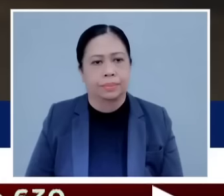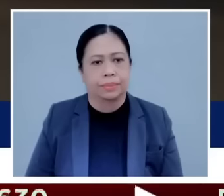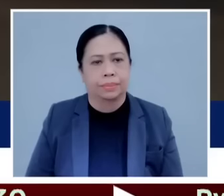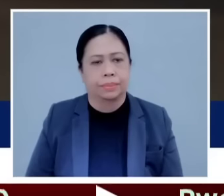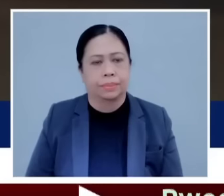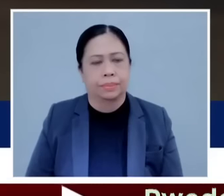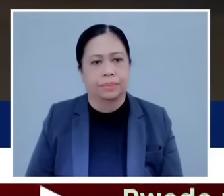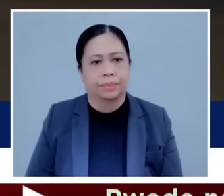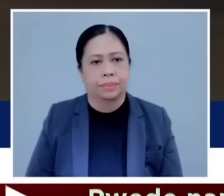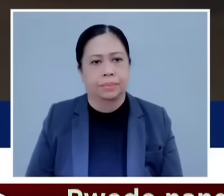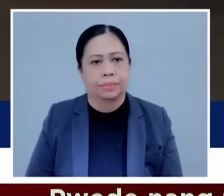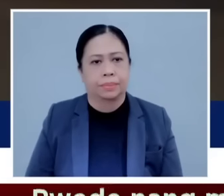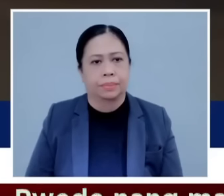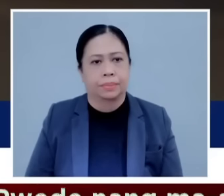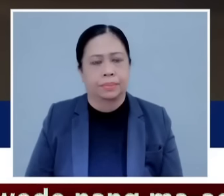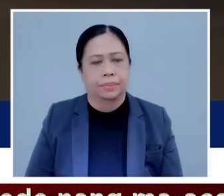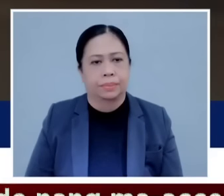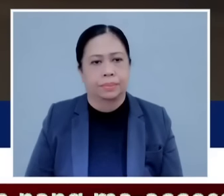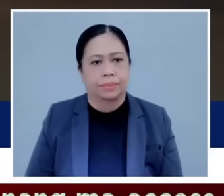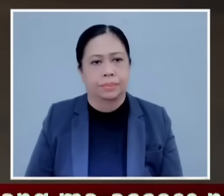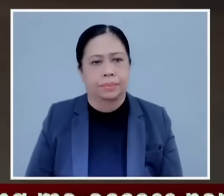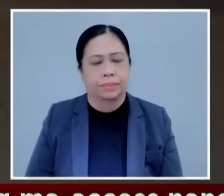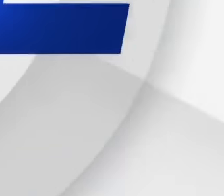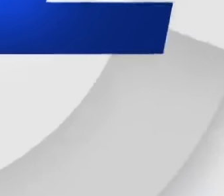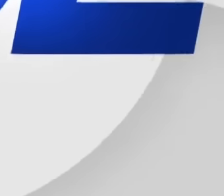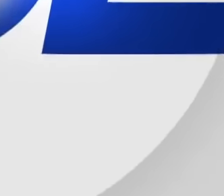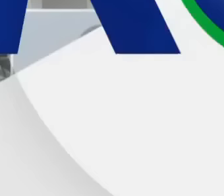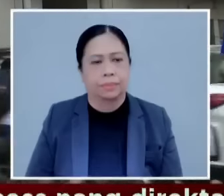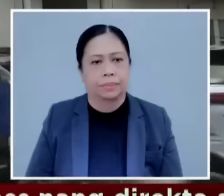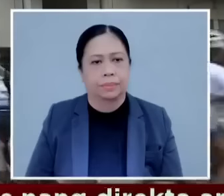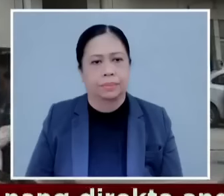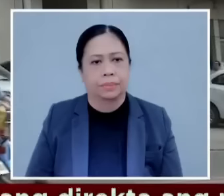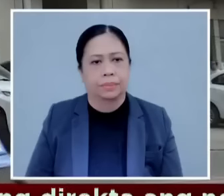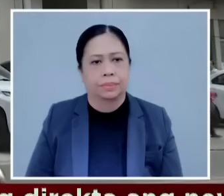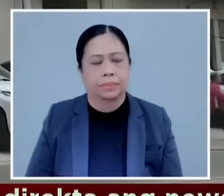tricycle drivers na nasita kahapon.